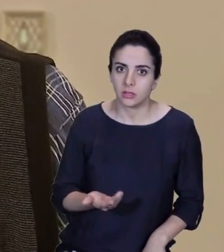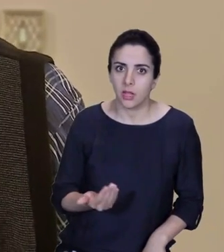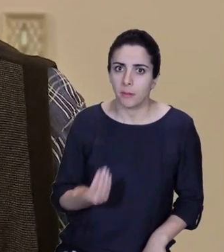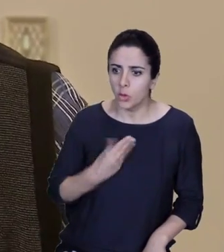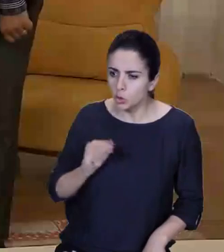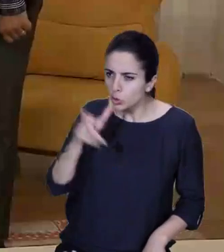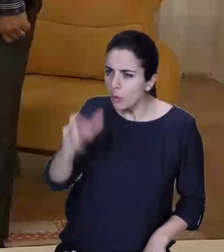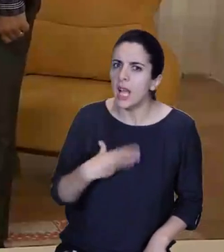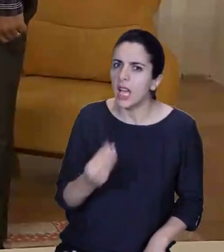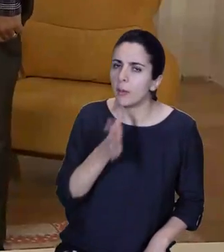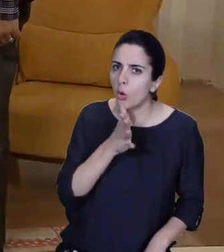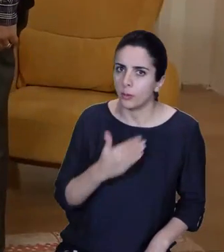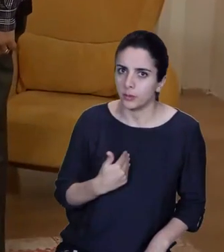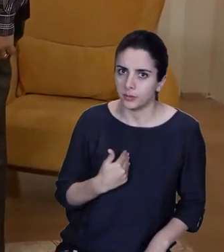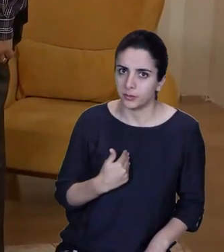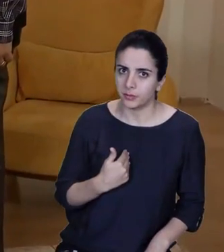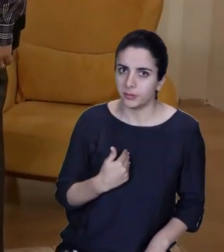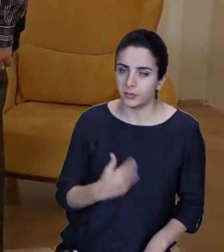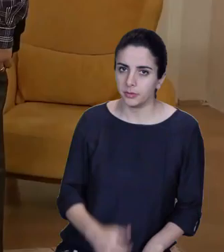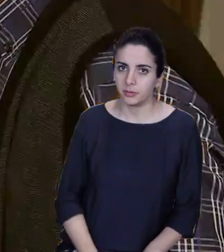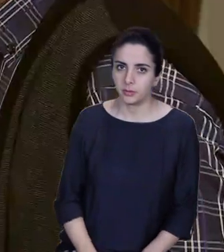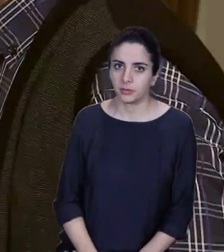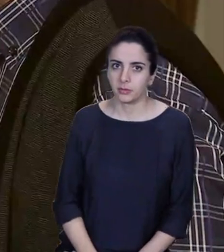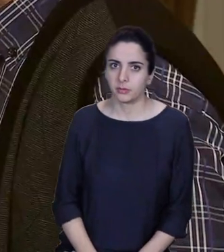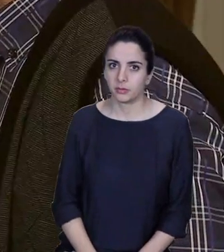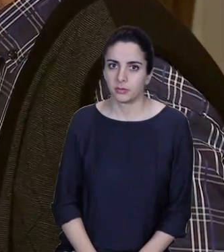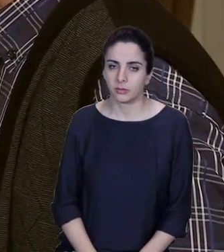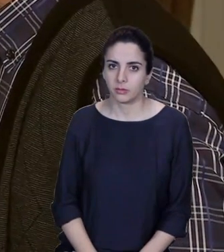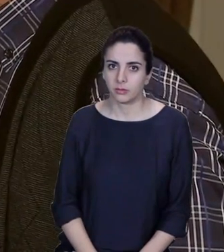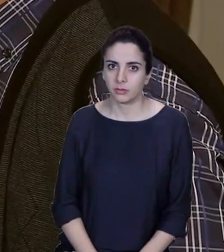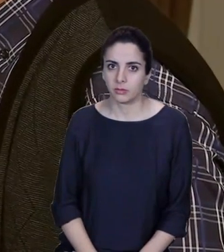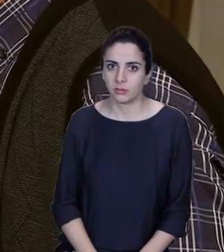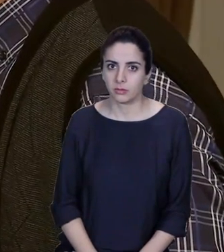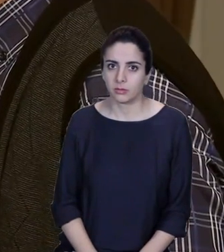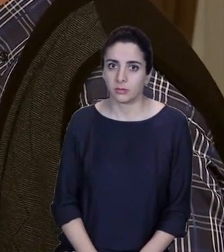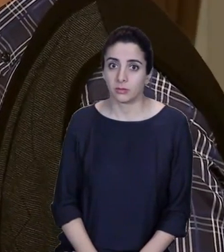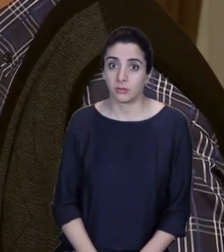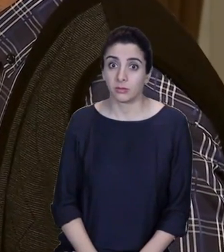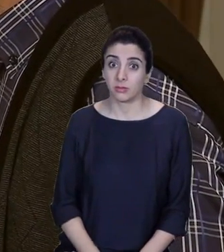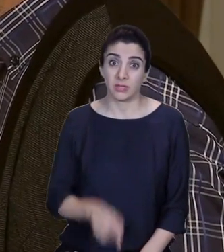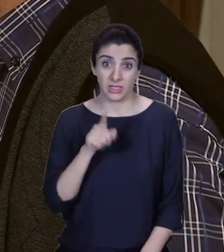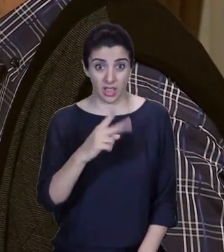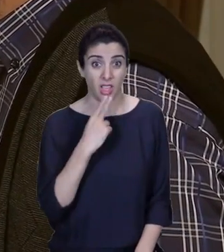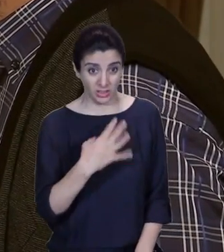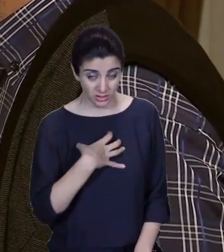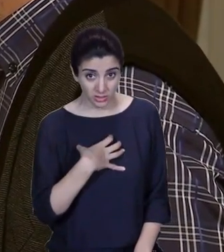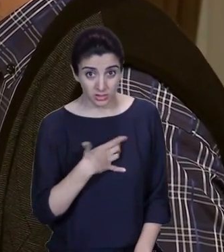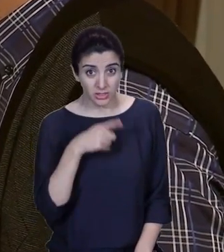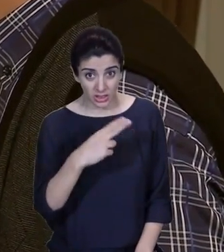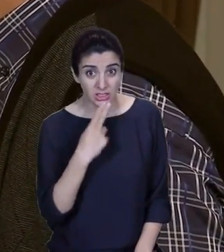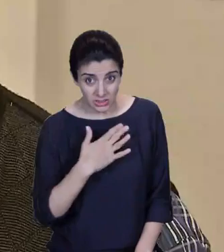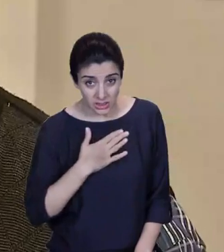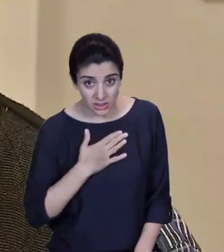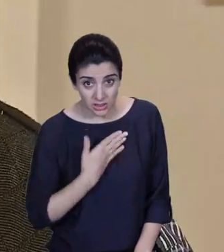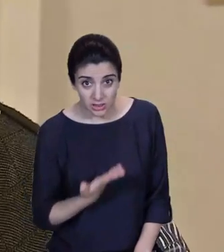Ben çocuğumu bilirim. Sevim kalktı, meydan okuyarak gözlerine bakıyor. Senin kızın öyle mi? Senin